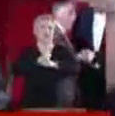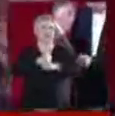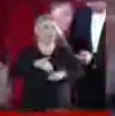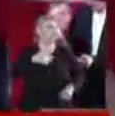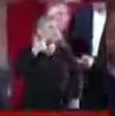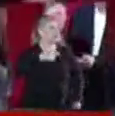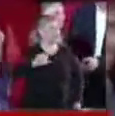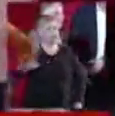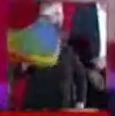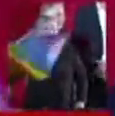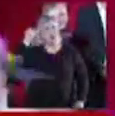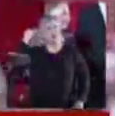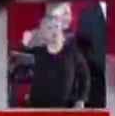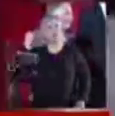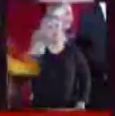λούσια συνδικαλιστική